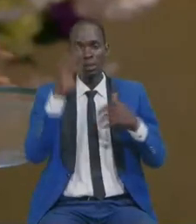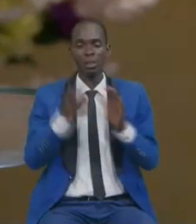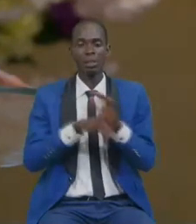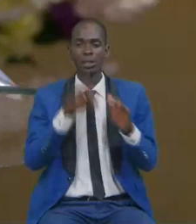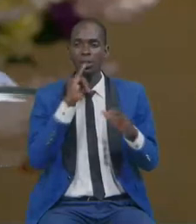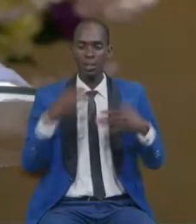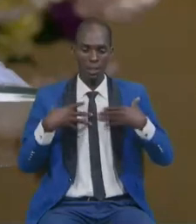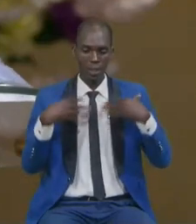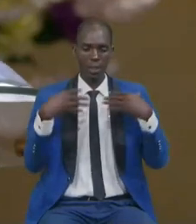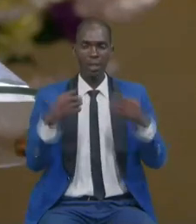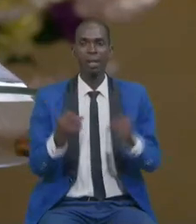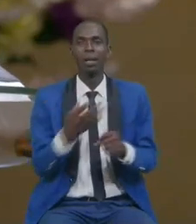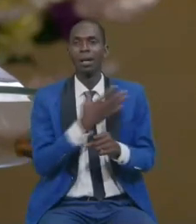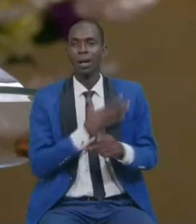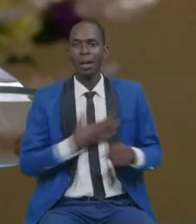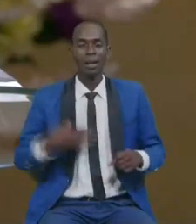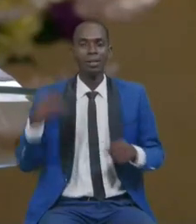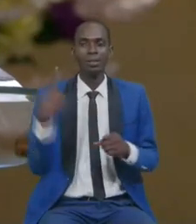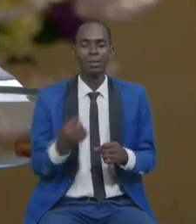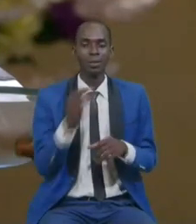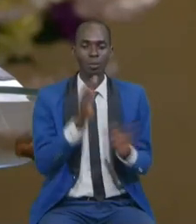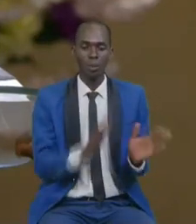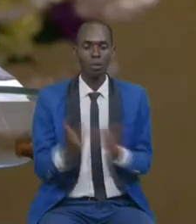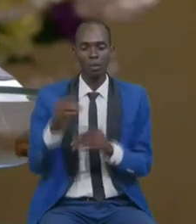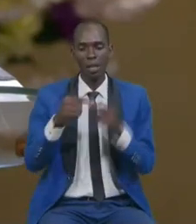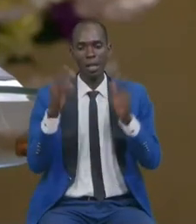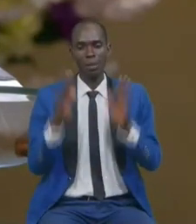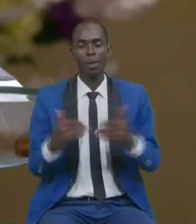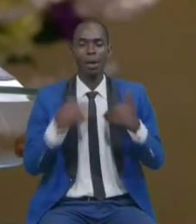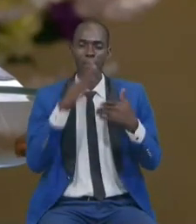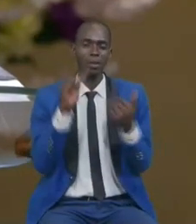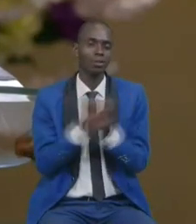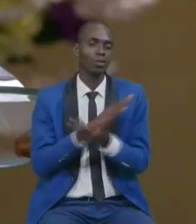Et la puissance de l'ennemi a été détruite de ta vie.